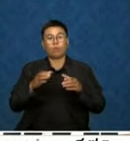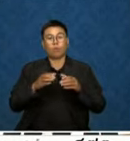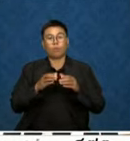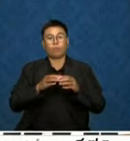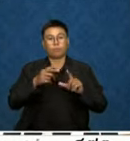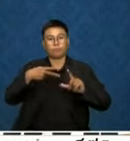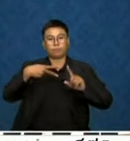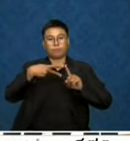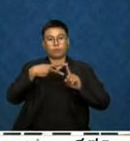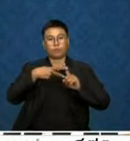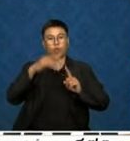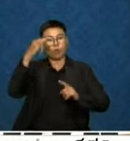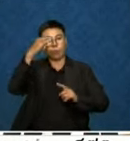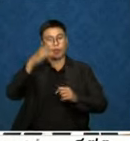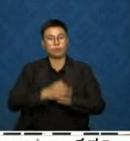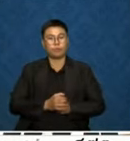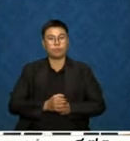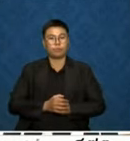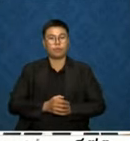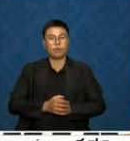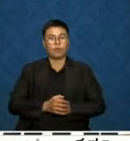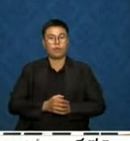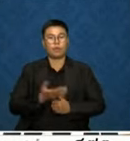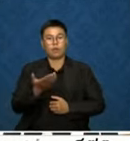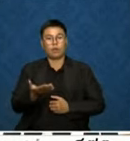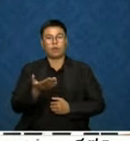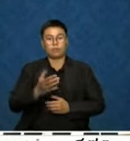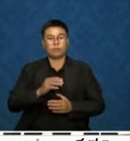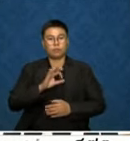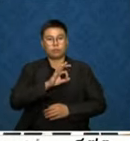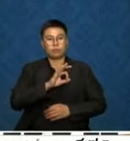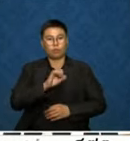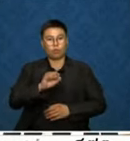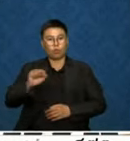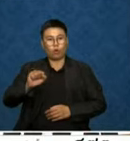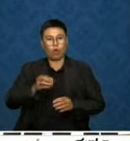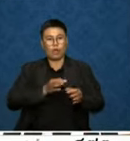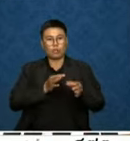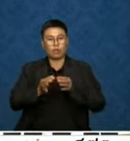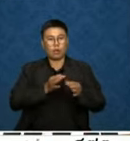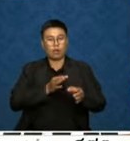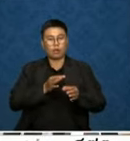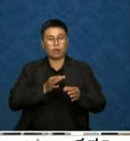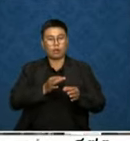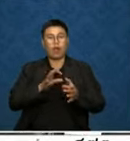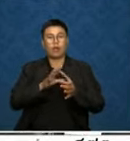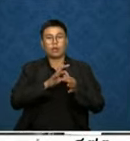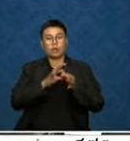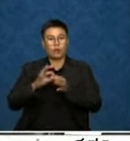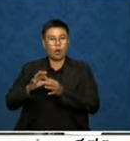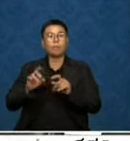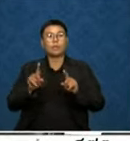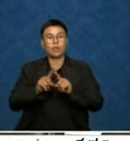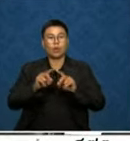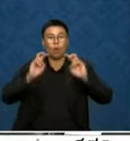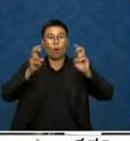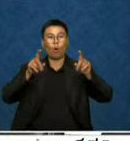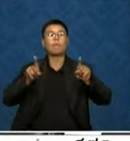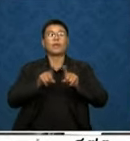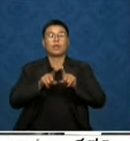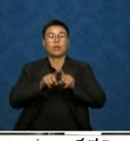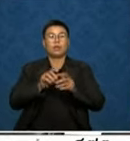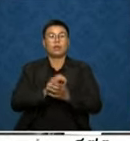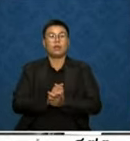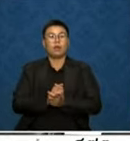นนะครับก็เท่าที่ฟังเพื่อนสมาชิกนะครับซึ่งได้อภิปรายมานะครับสอดคล้องต้องกันนะครับในวัตถุประสงค์ที่